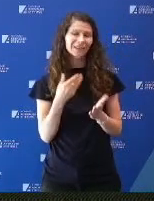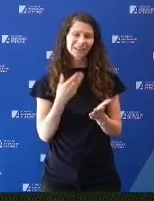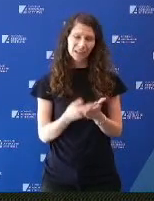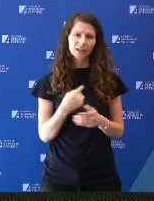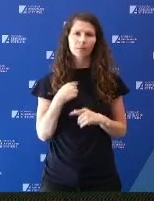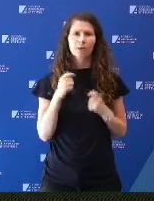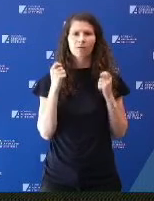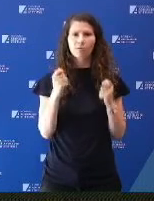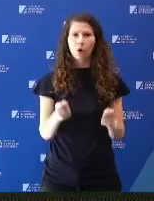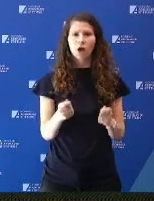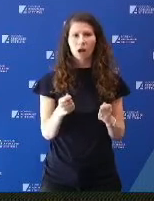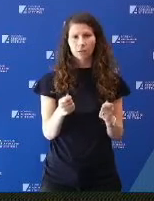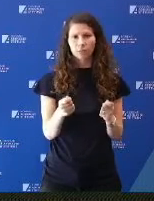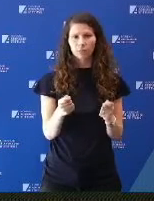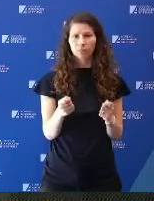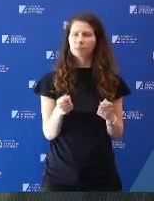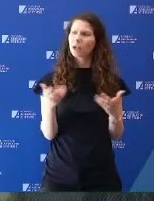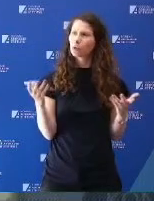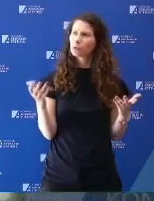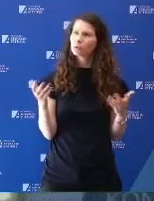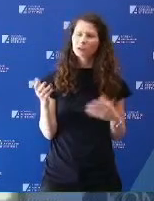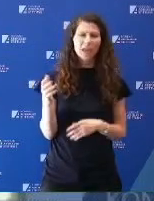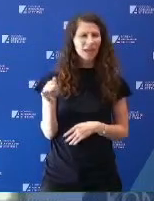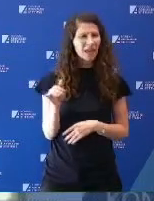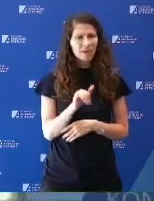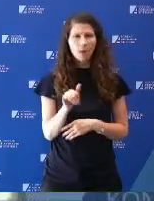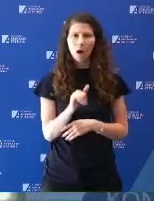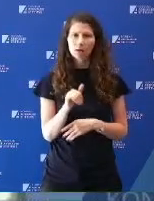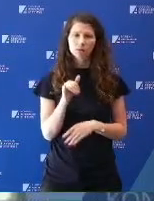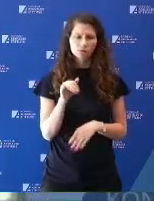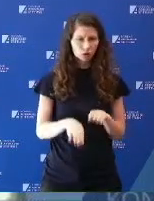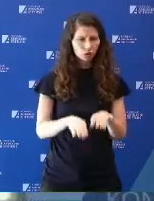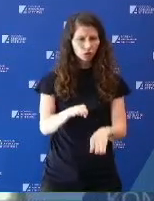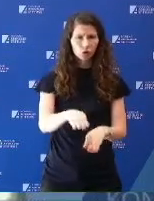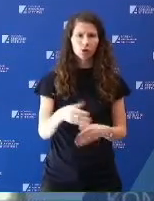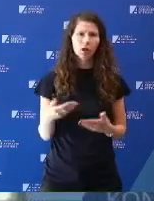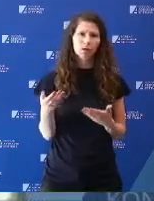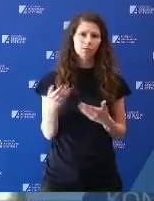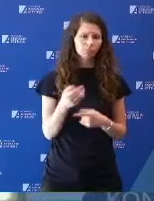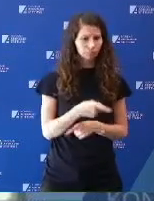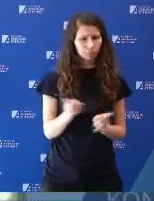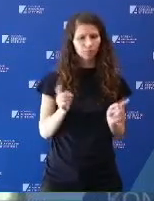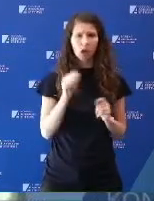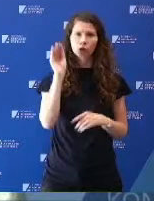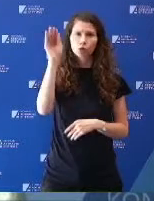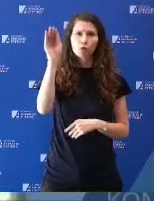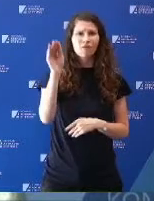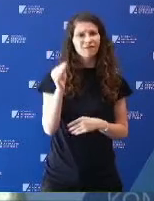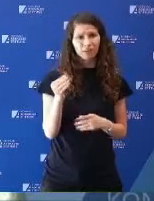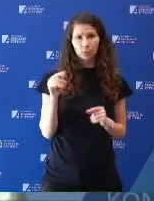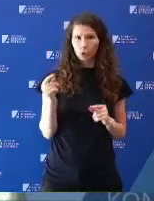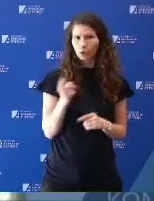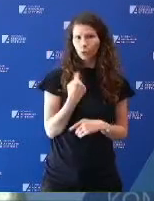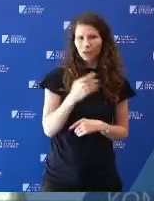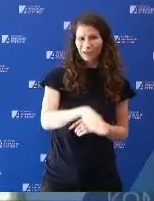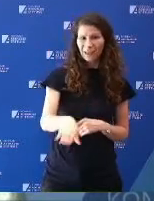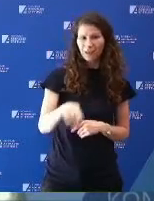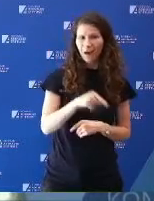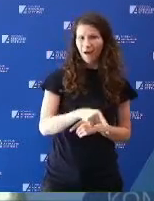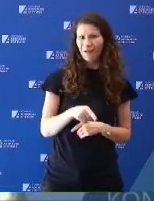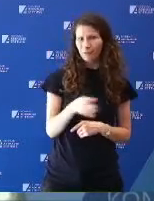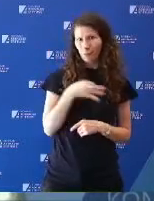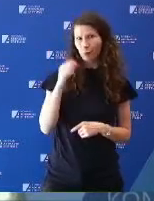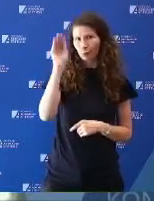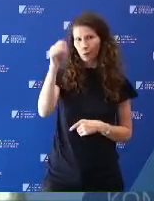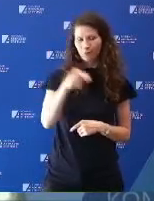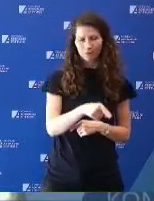zum Beispiel an jedem Schritt in der Ausbildung unserer Zukunft, nämlich unserer Kinder, kann man ansetzen. Also zum Beispiel,